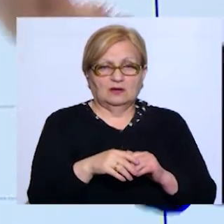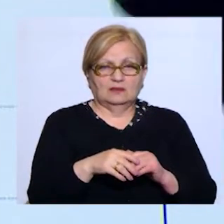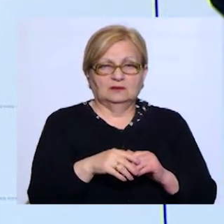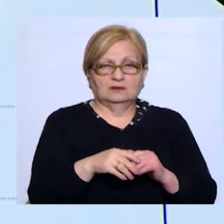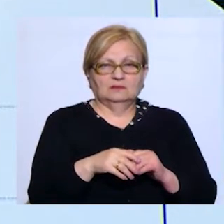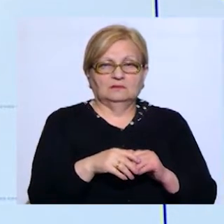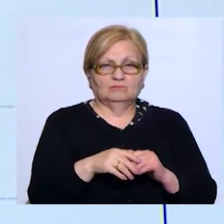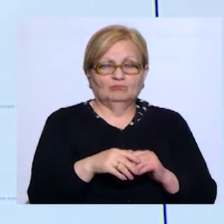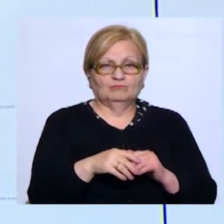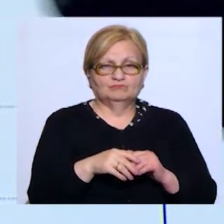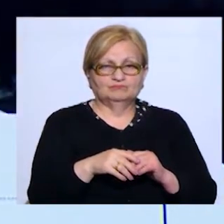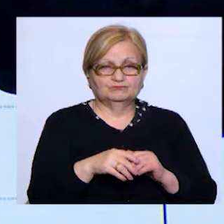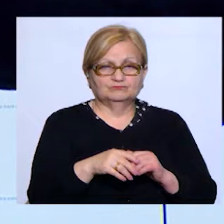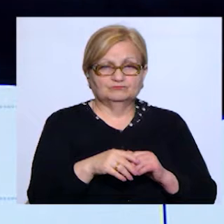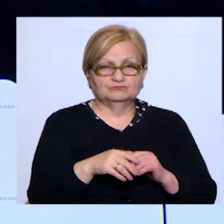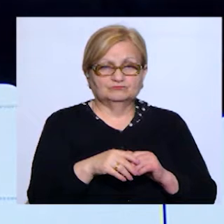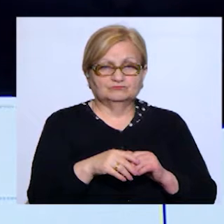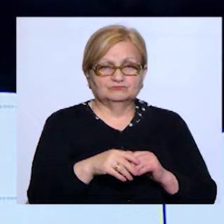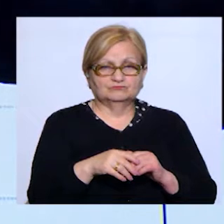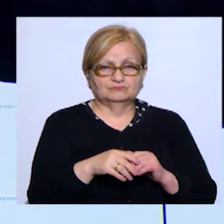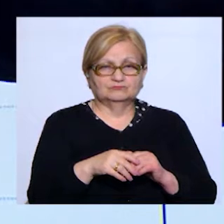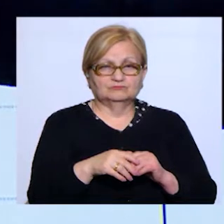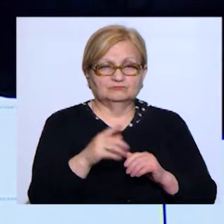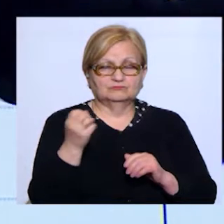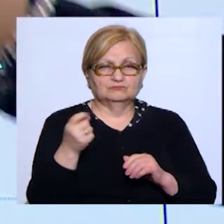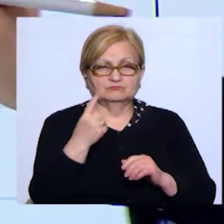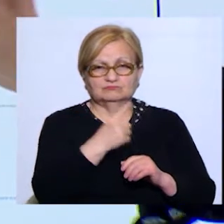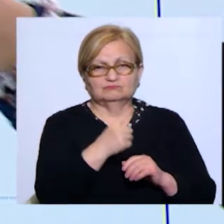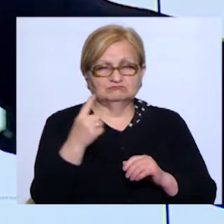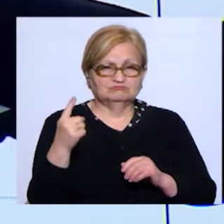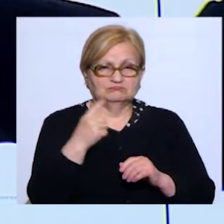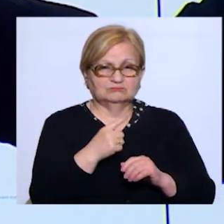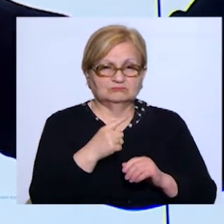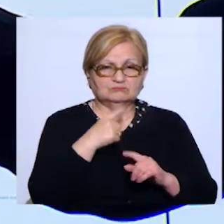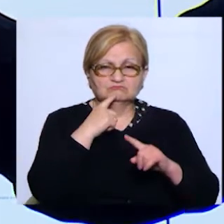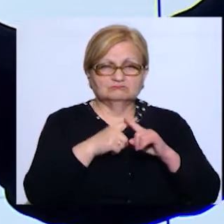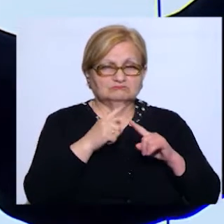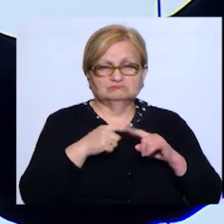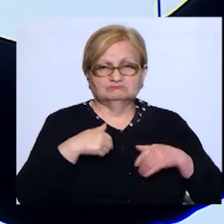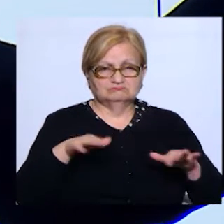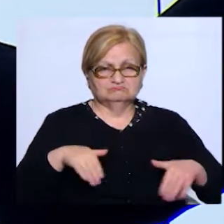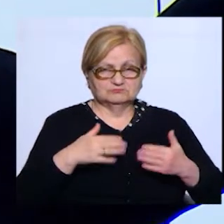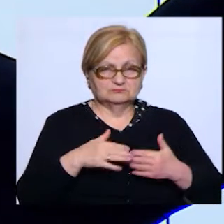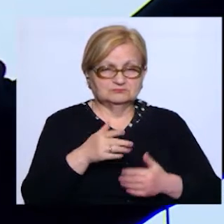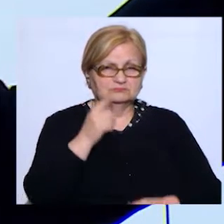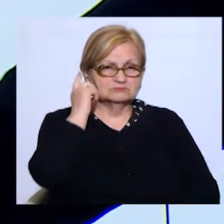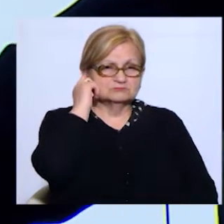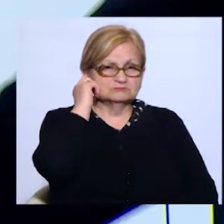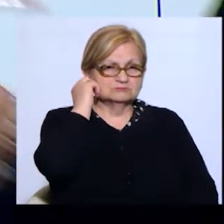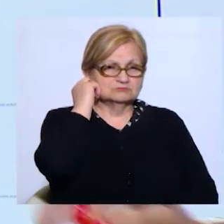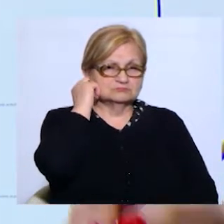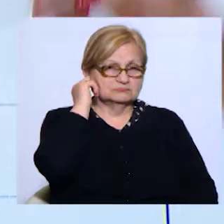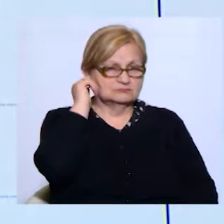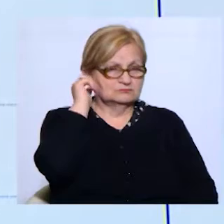აი ესე. მე 3 მეგობარმა უთხრა, რომ თითო-თითოები ვართო, დაძმა არ ყავსო. 1 2 აი ესე